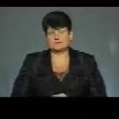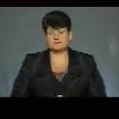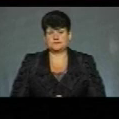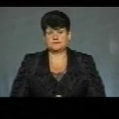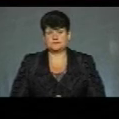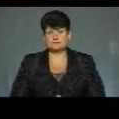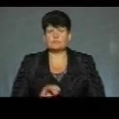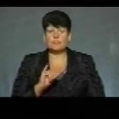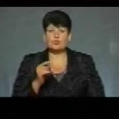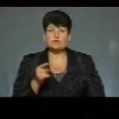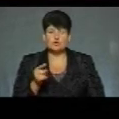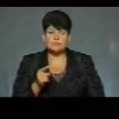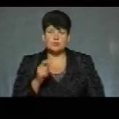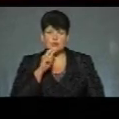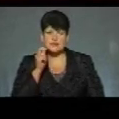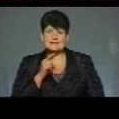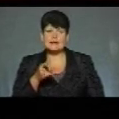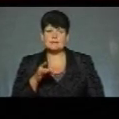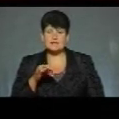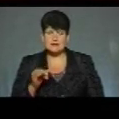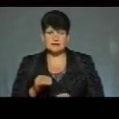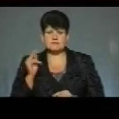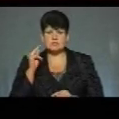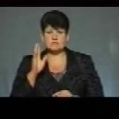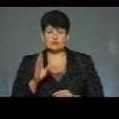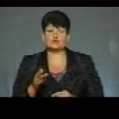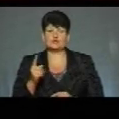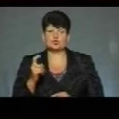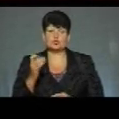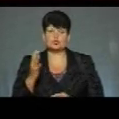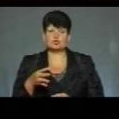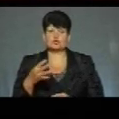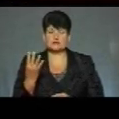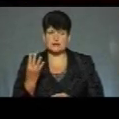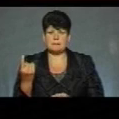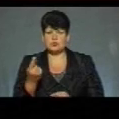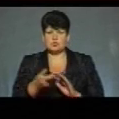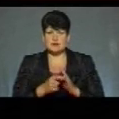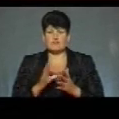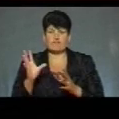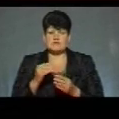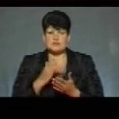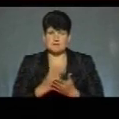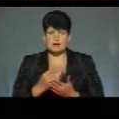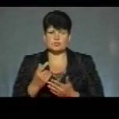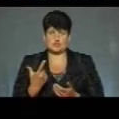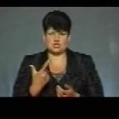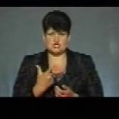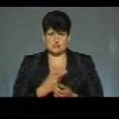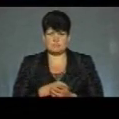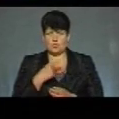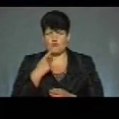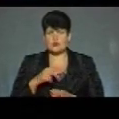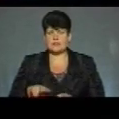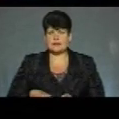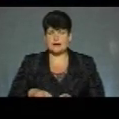У Тернопільській українській гімназії навчатиметься 144 першокласники. Усі вони мають відповідні щеплення, розповідає директор